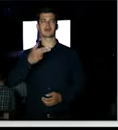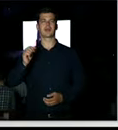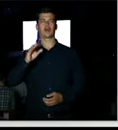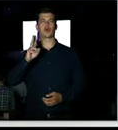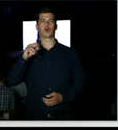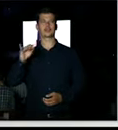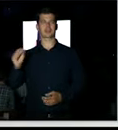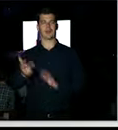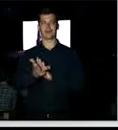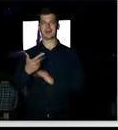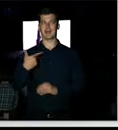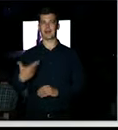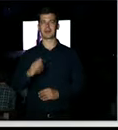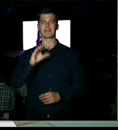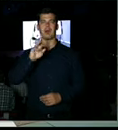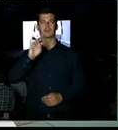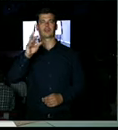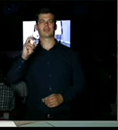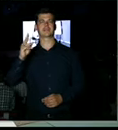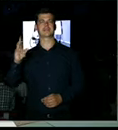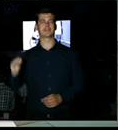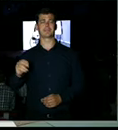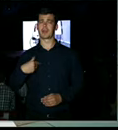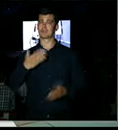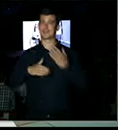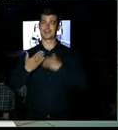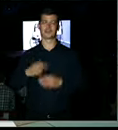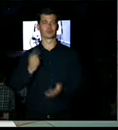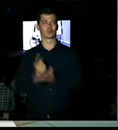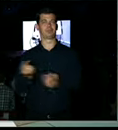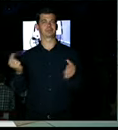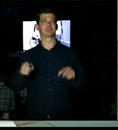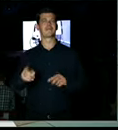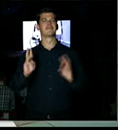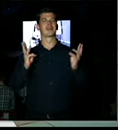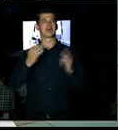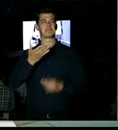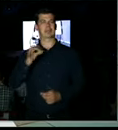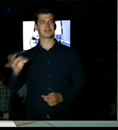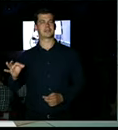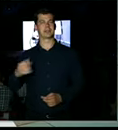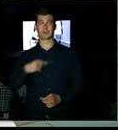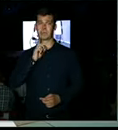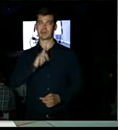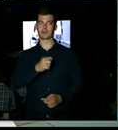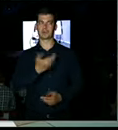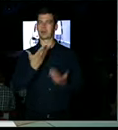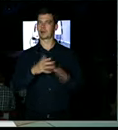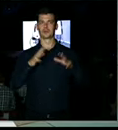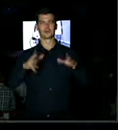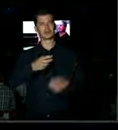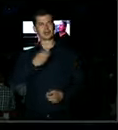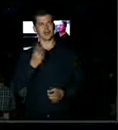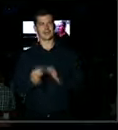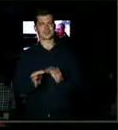Kaśka, 18 lat, Bartkowice. Cieszę się, że udało mi się dostać na warsztaty MIS, bo to jest dla mnie wspaniała